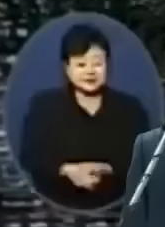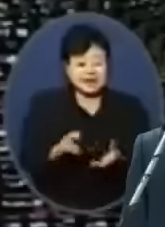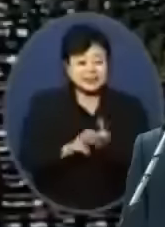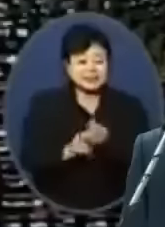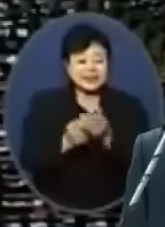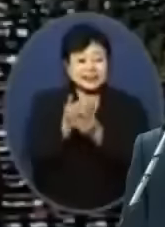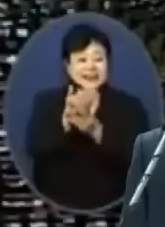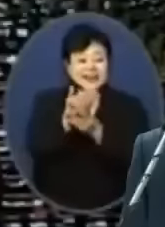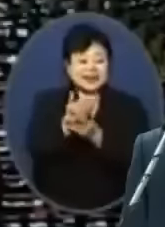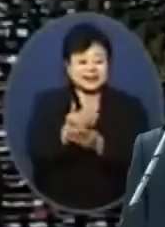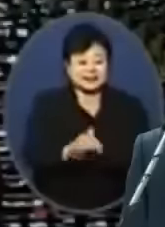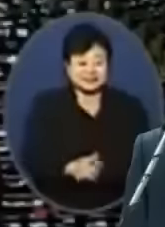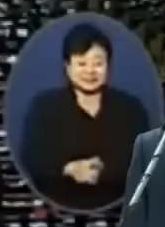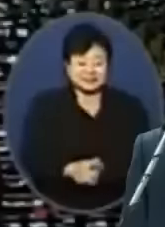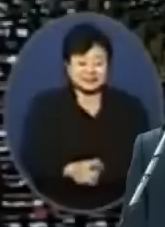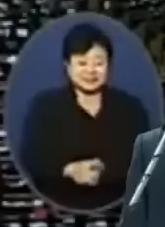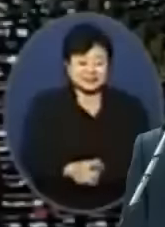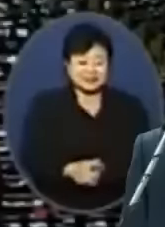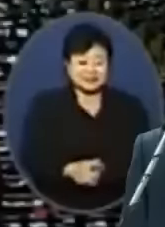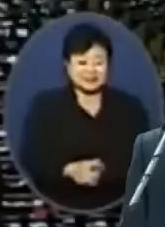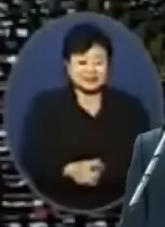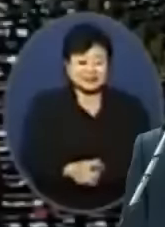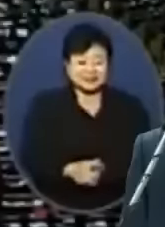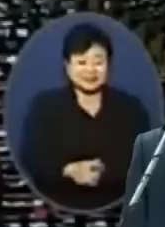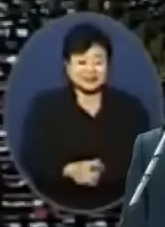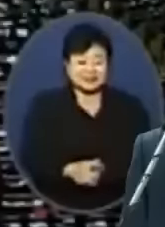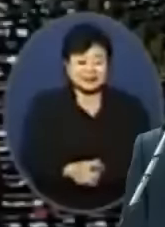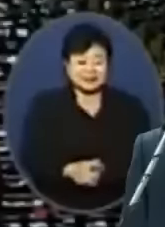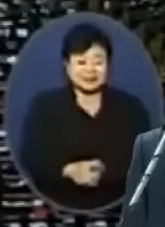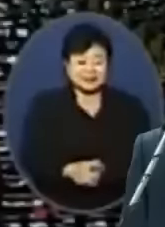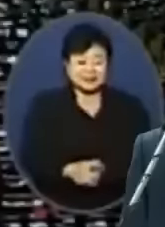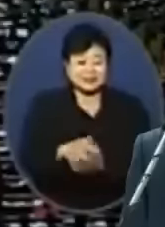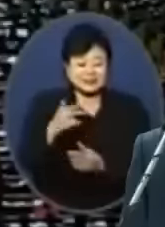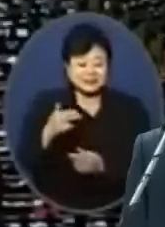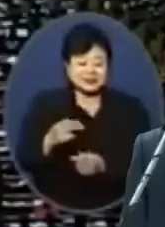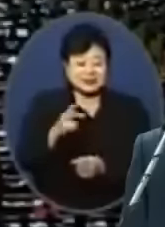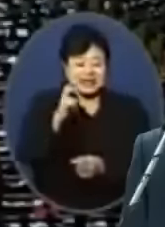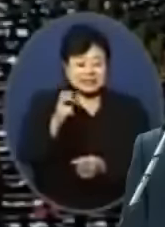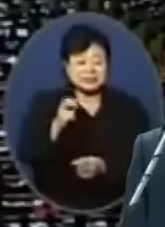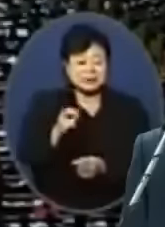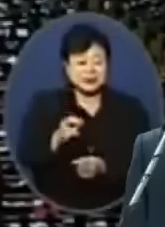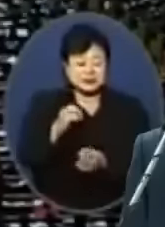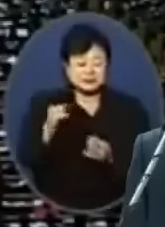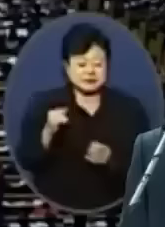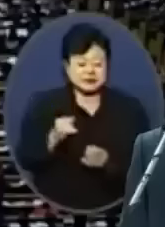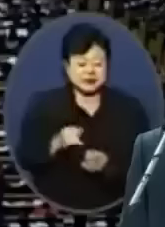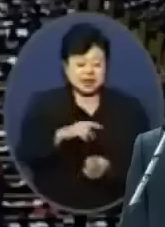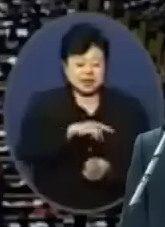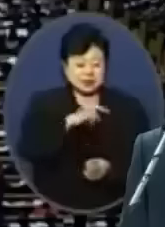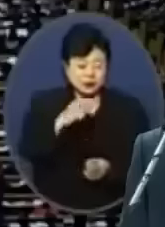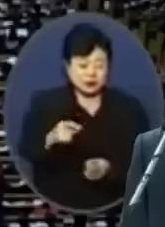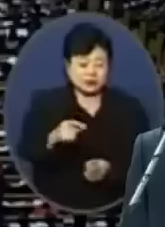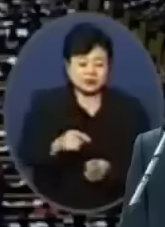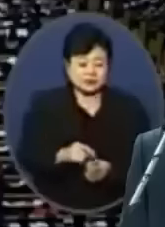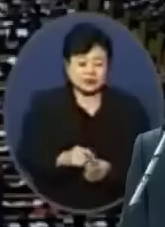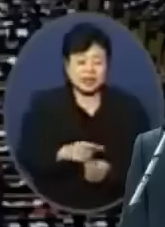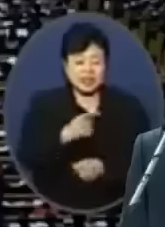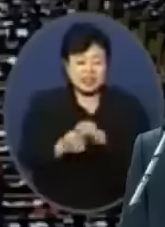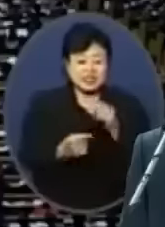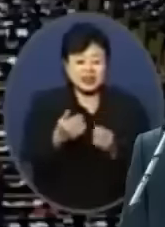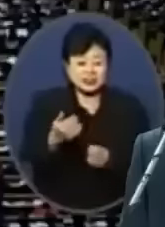기적이 일어날 것을 시인한 결과에 매주 20명 내지 30명의 신자들이 등록하기 시작하니 1년이 채 되기도